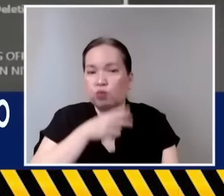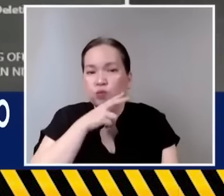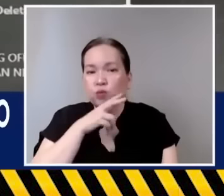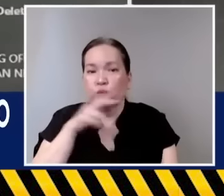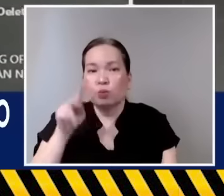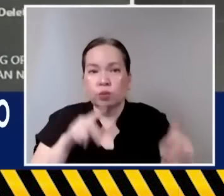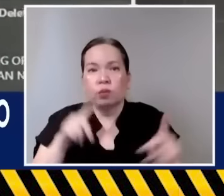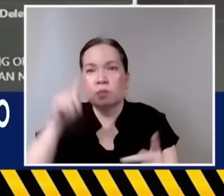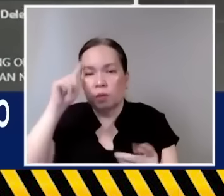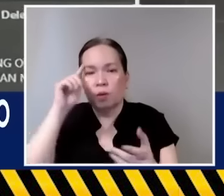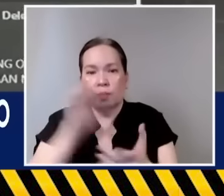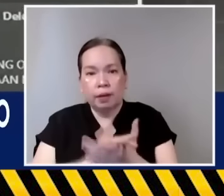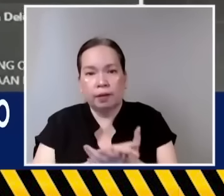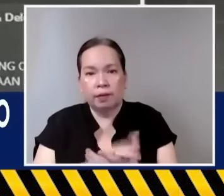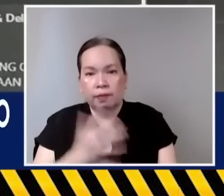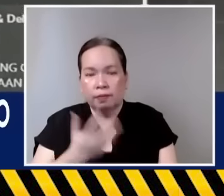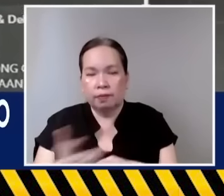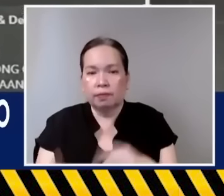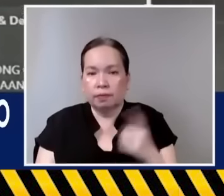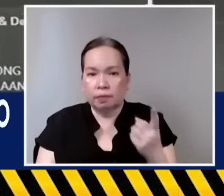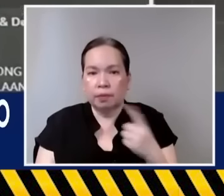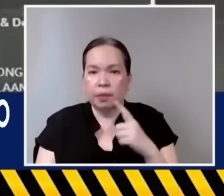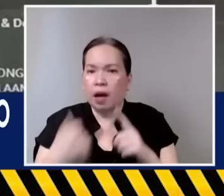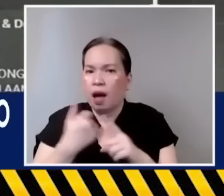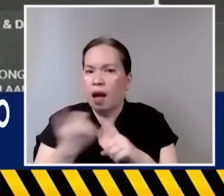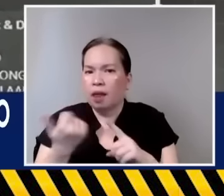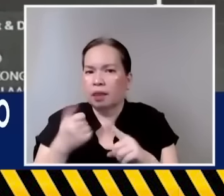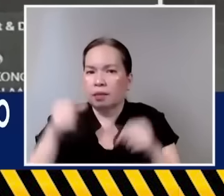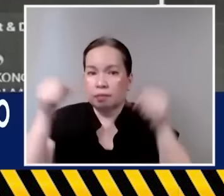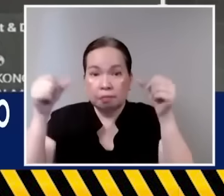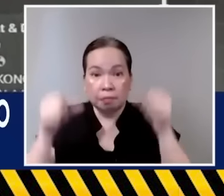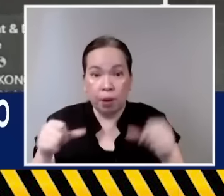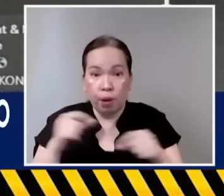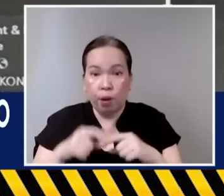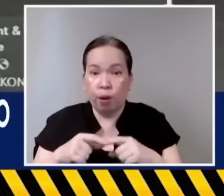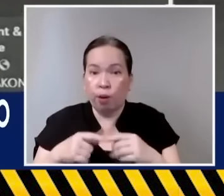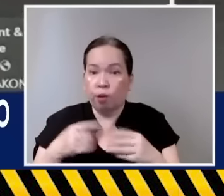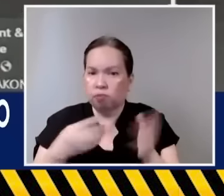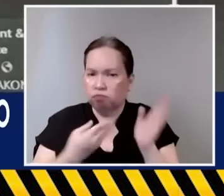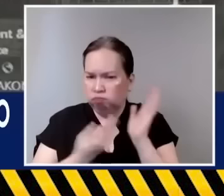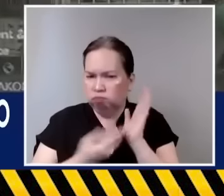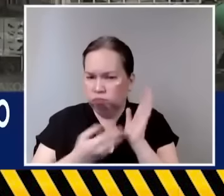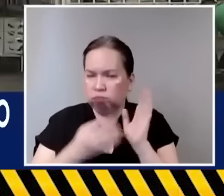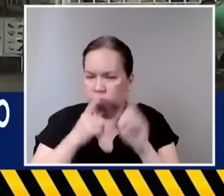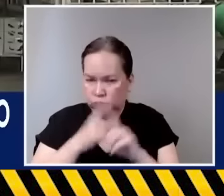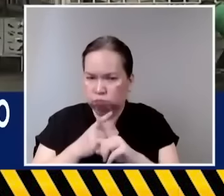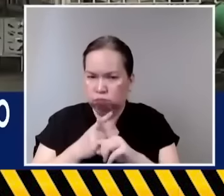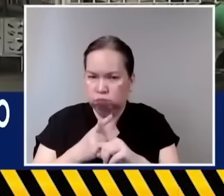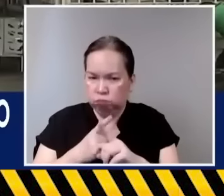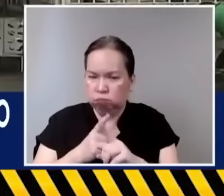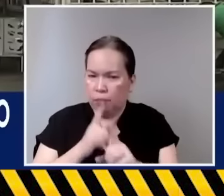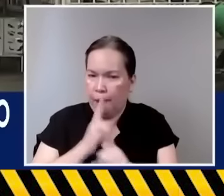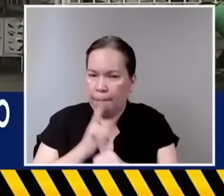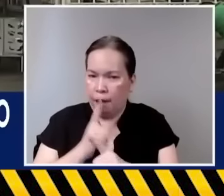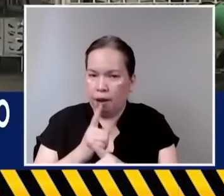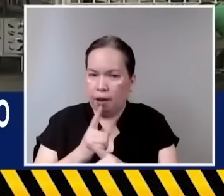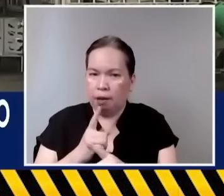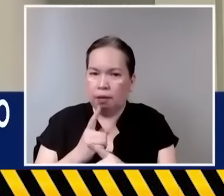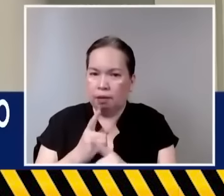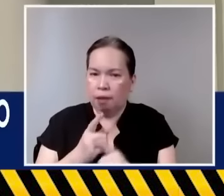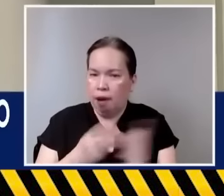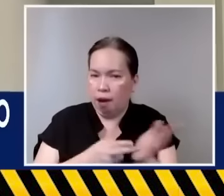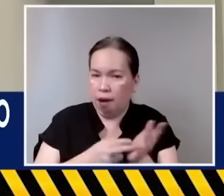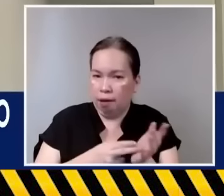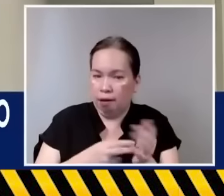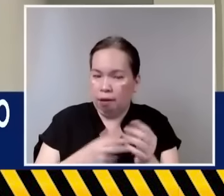biktima. Bukod pa ito sa ibang page na ginawa para palabasin na lehitimo ang transaksyon. Naging talamak daw ang modus kung